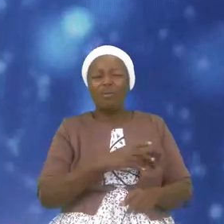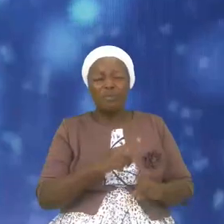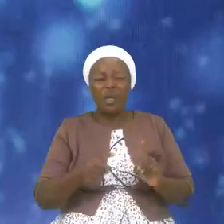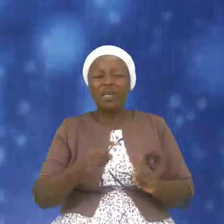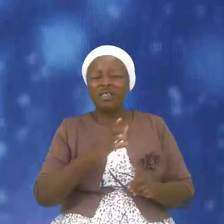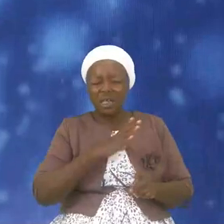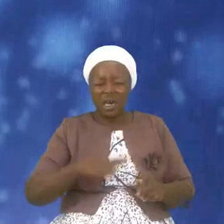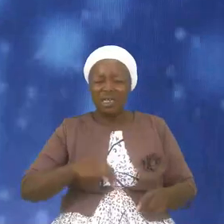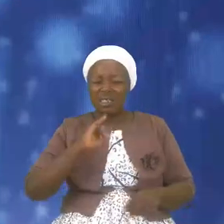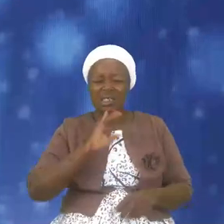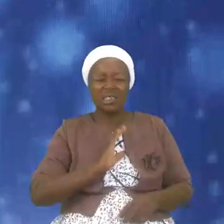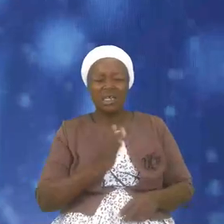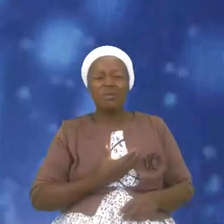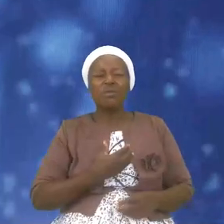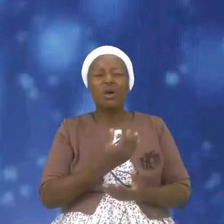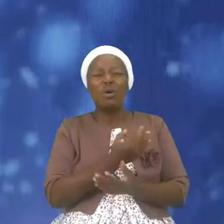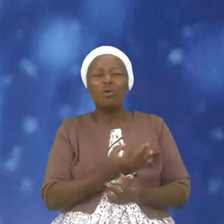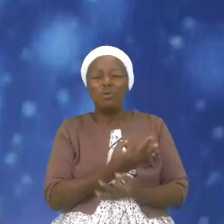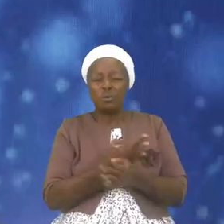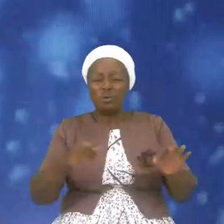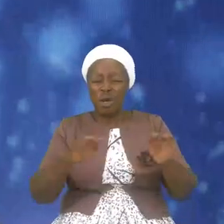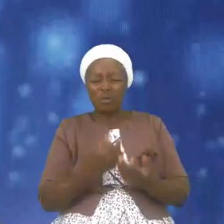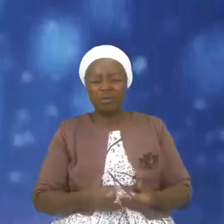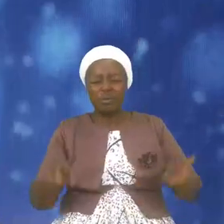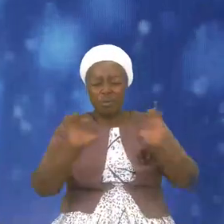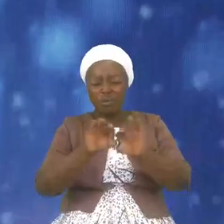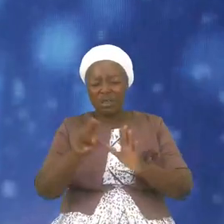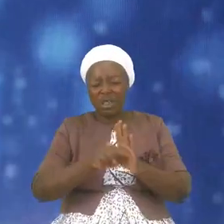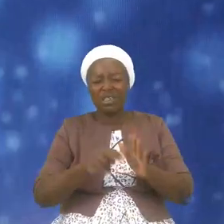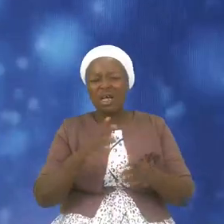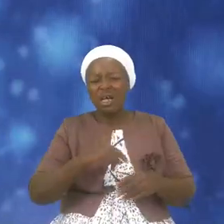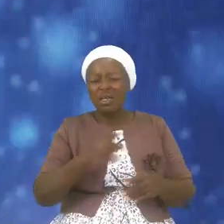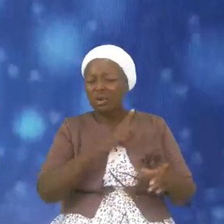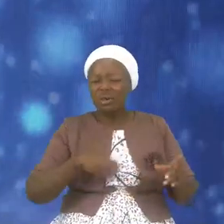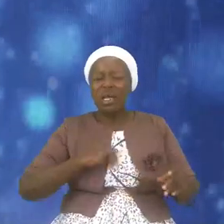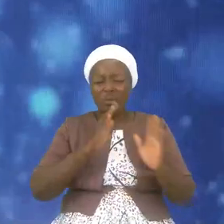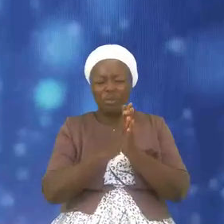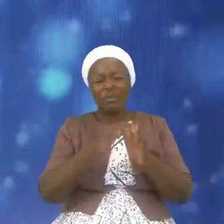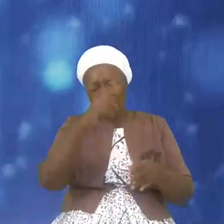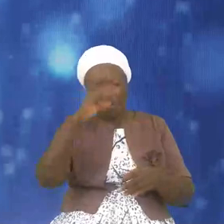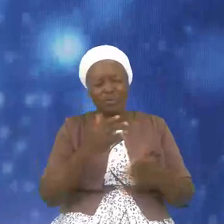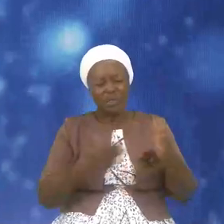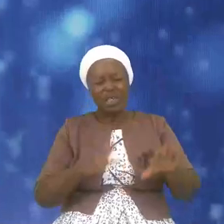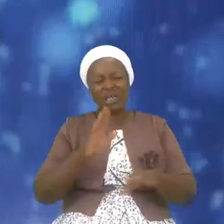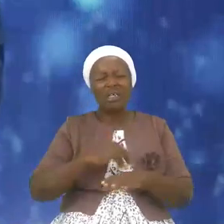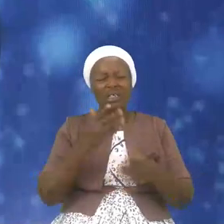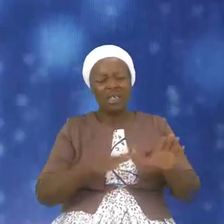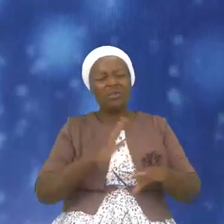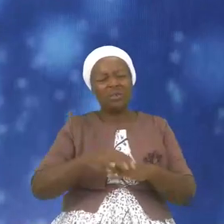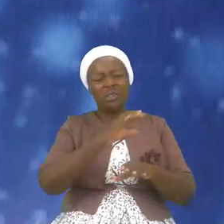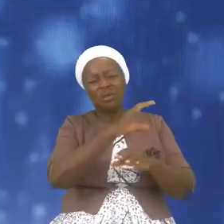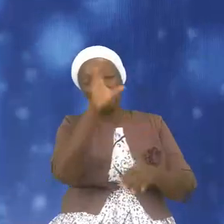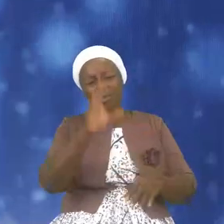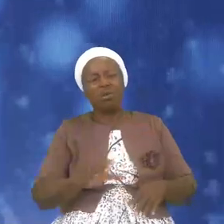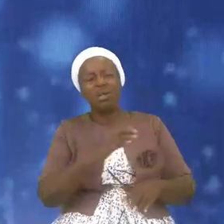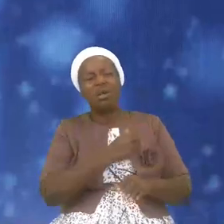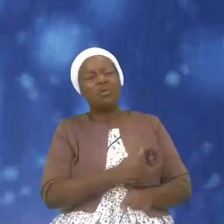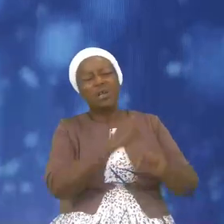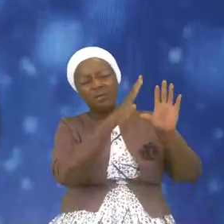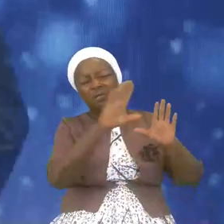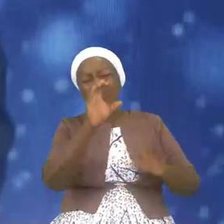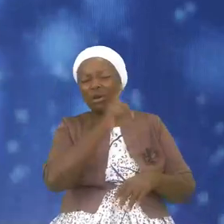dignité. Je prie, Seigneur, Christ, à cause de ta mort sur la croix du calvaire, je prie, Seigneur,